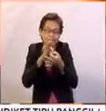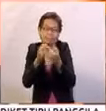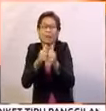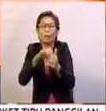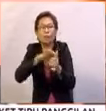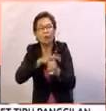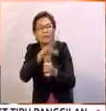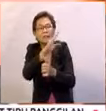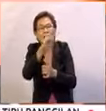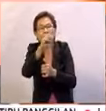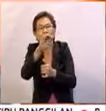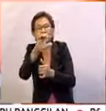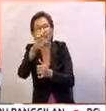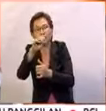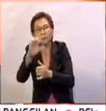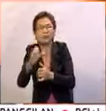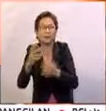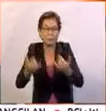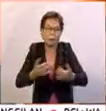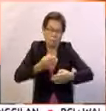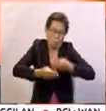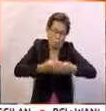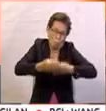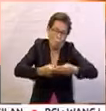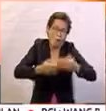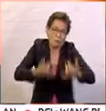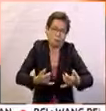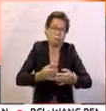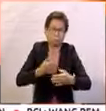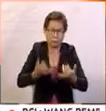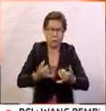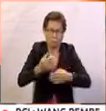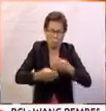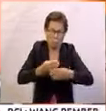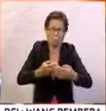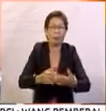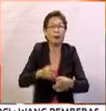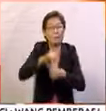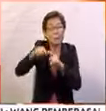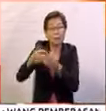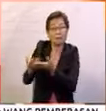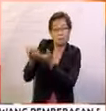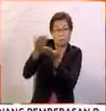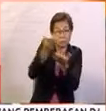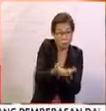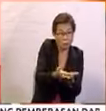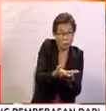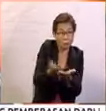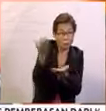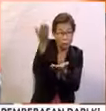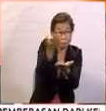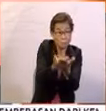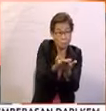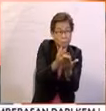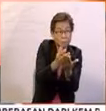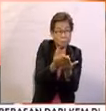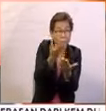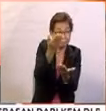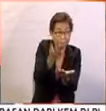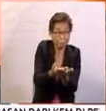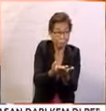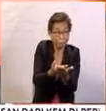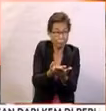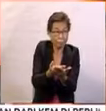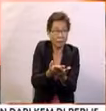Buat masa ini memang kita masih dalam proses itu, dan bila saya ada apa ini cadangan berkenaan dengan rangka yang akan dibawa, saya akan